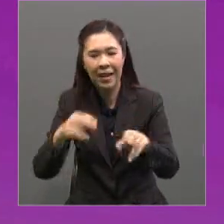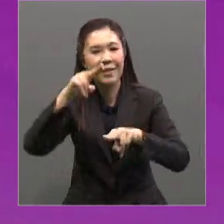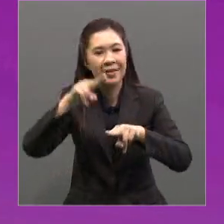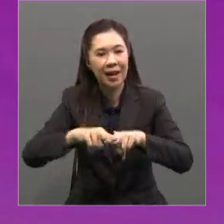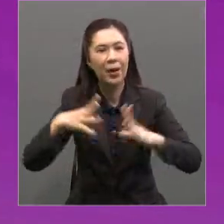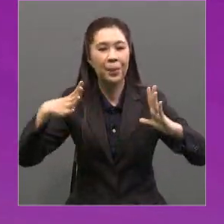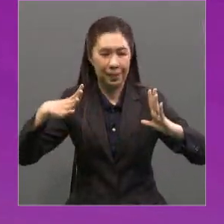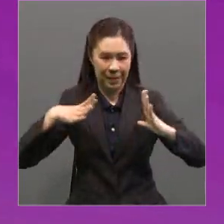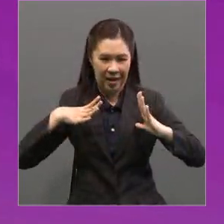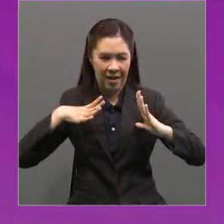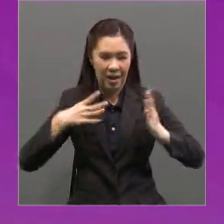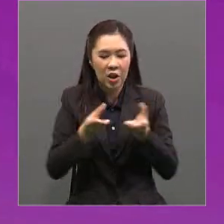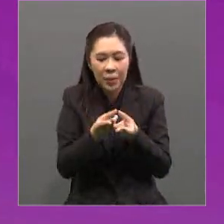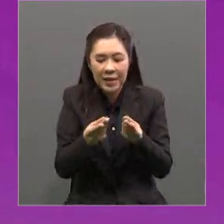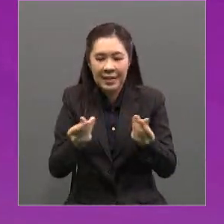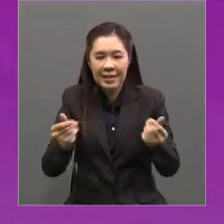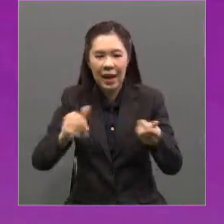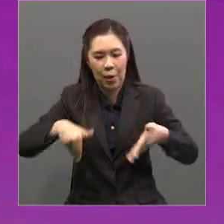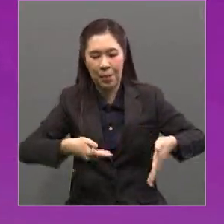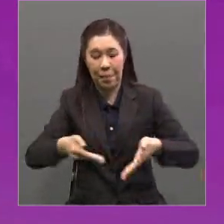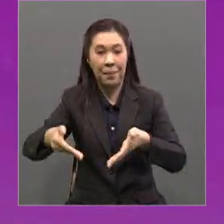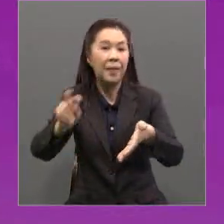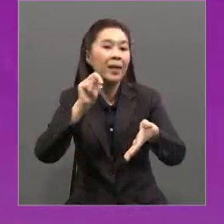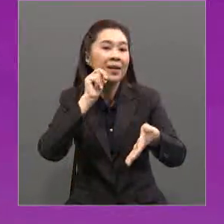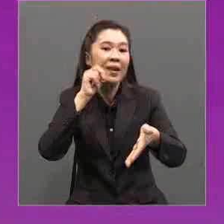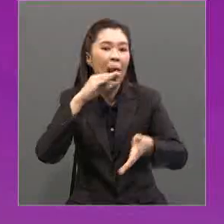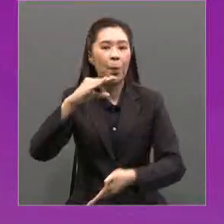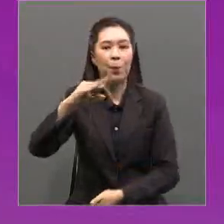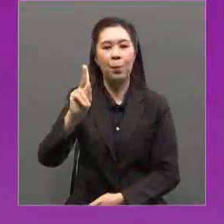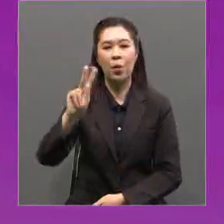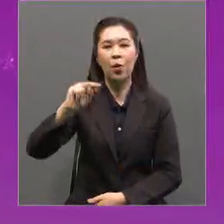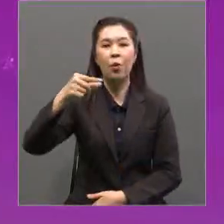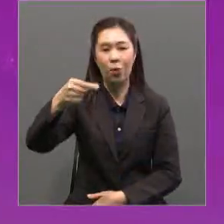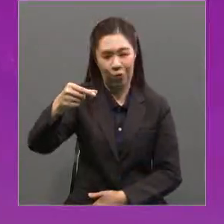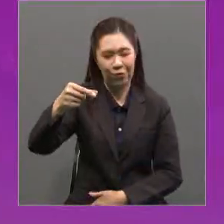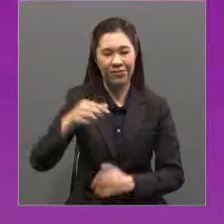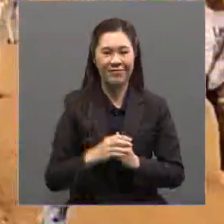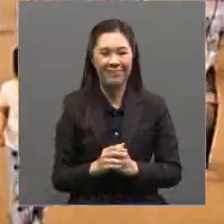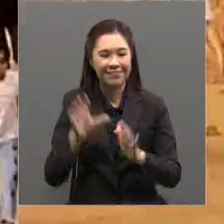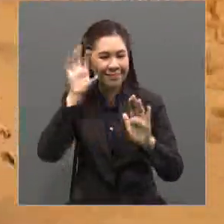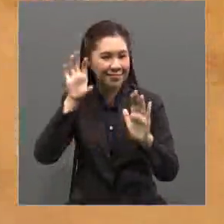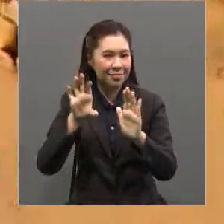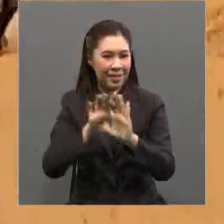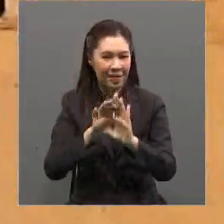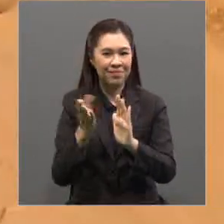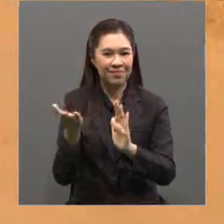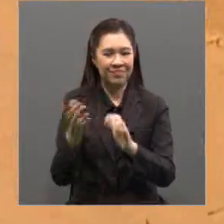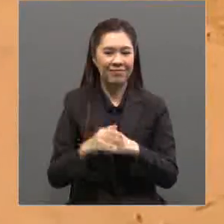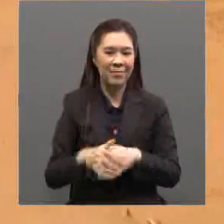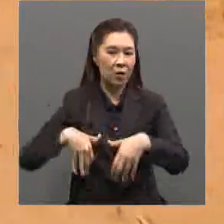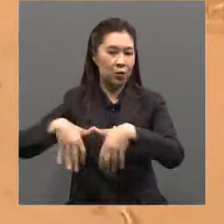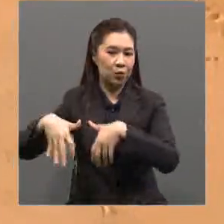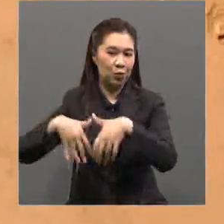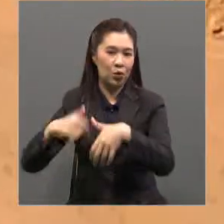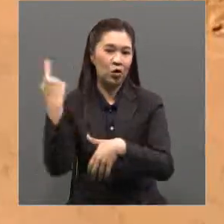ตามหาดทรายริมฝั่งแม่น้ำโขงกันค่อนข้างคึกคักทีเดียวค่ะพาไปดูภาพบรรยากาศกันนะคะชาวหนองคายอ่ะรวมถึ